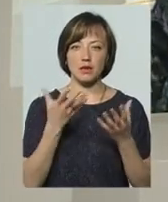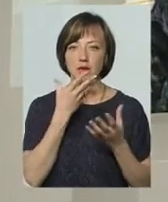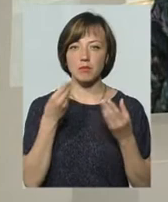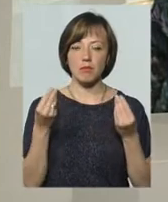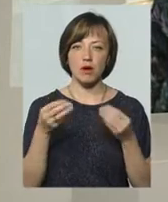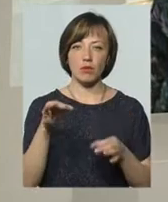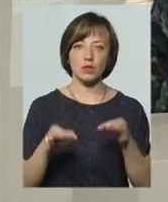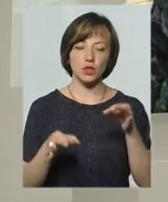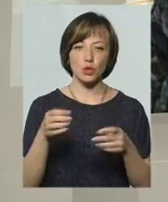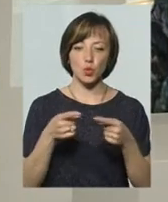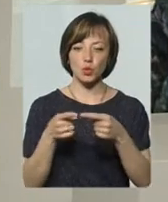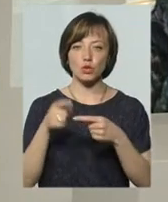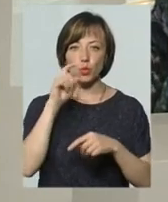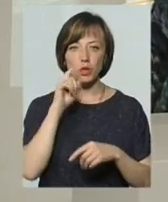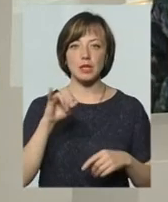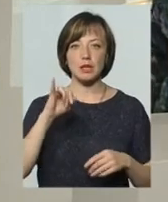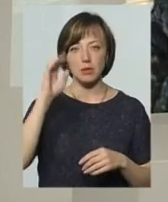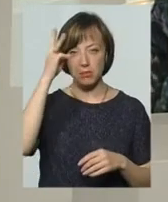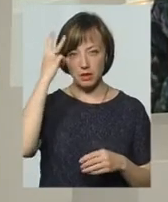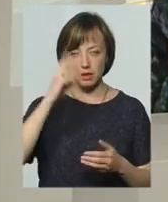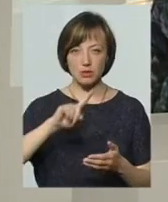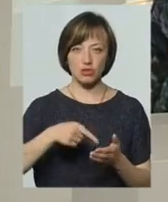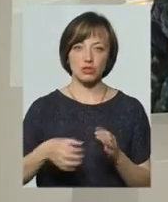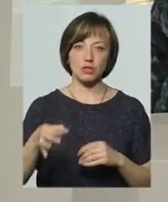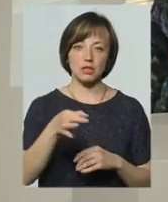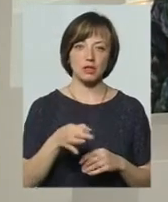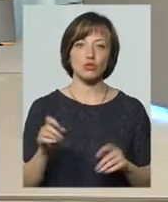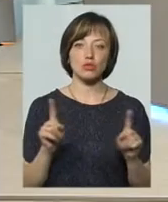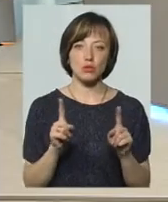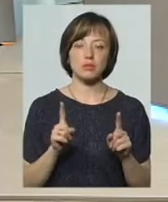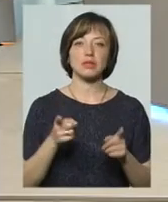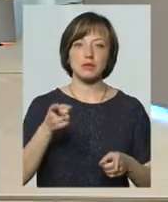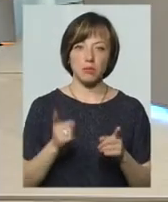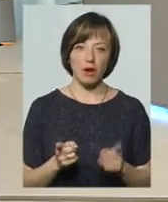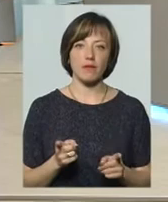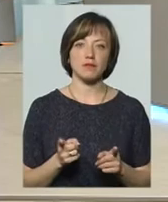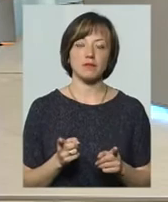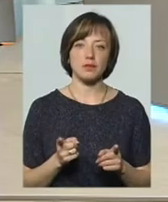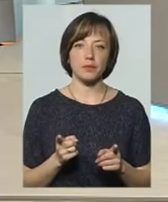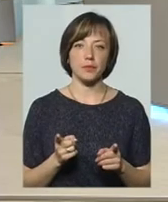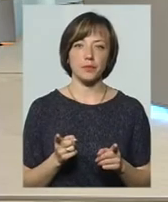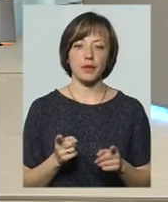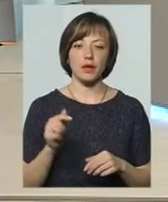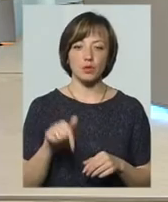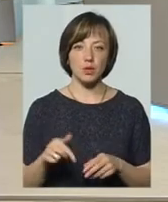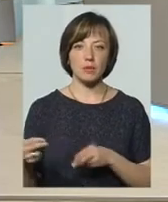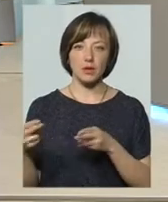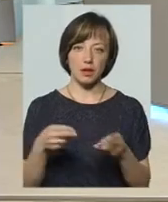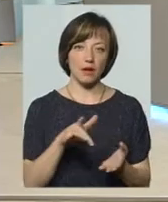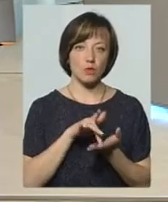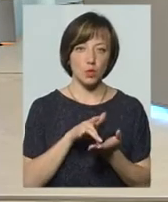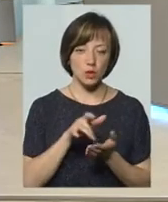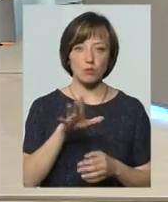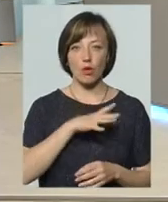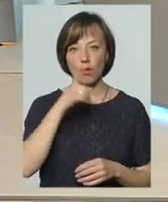куточках України і Хмельницького, Хмельниччини, для того, щоб справді сюди приїхав турист, щоб тут